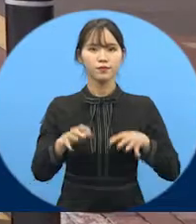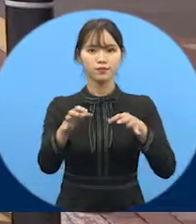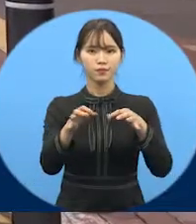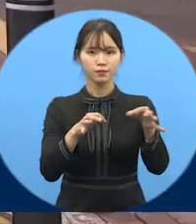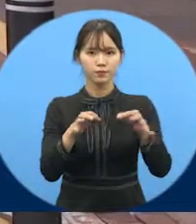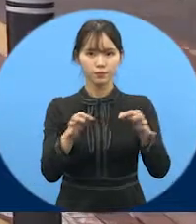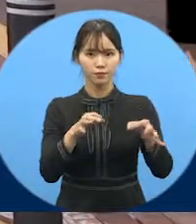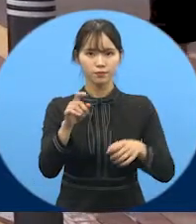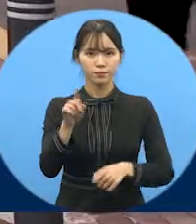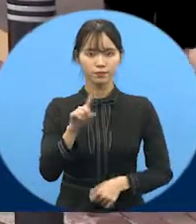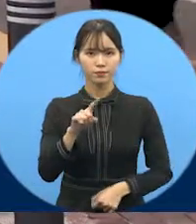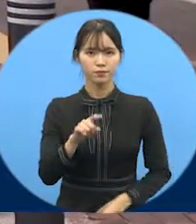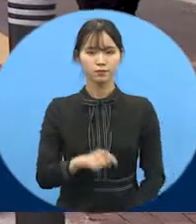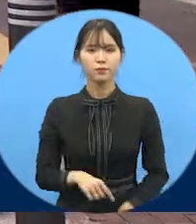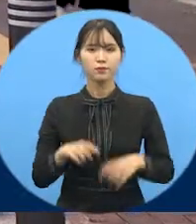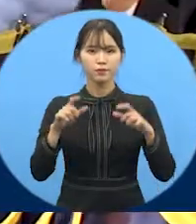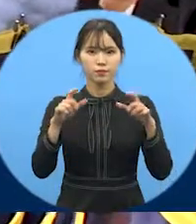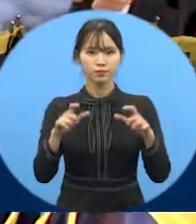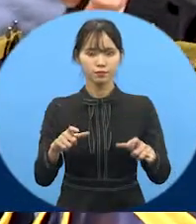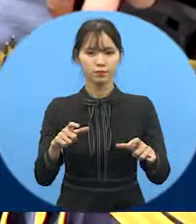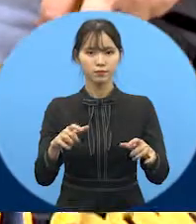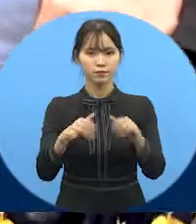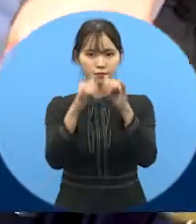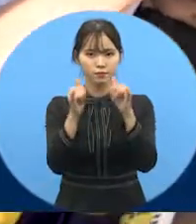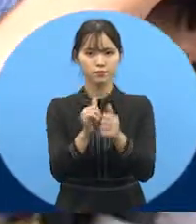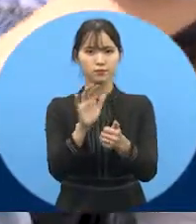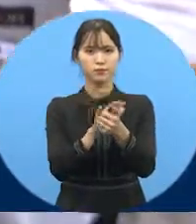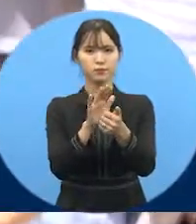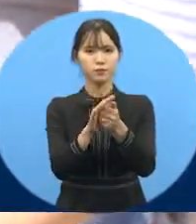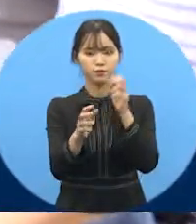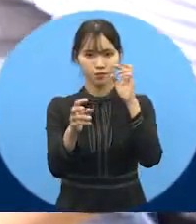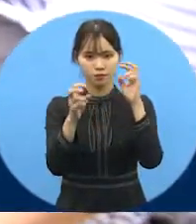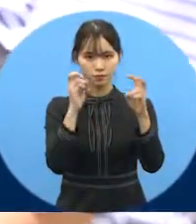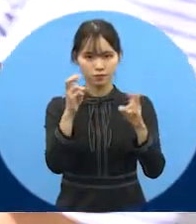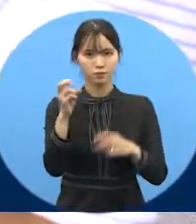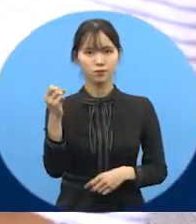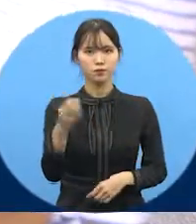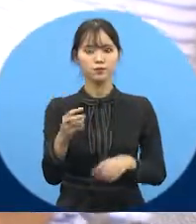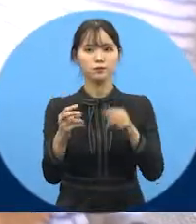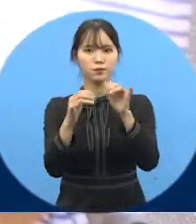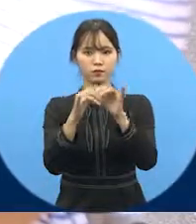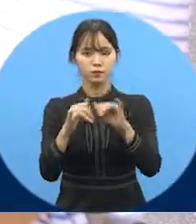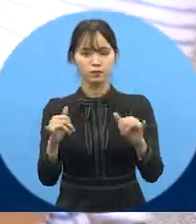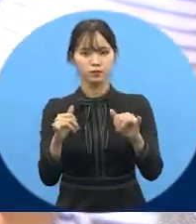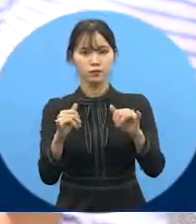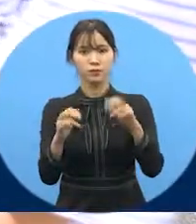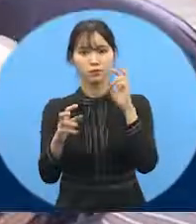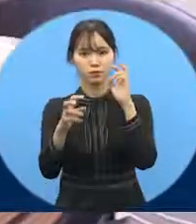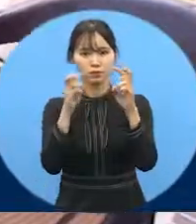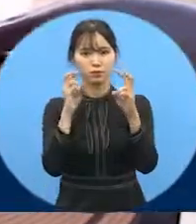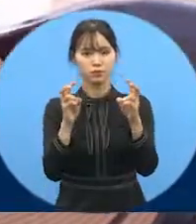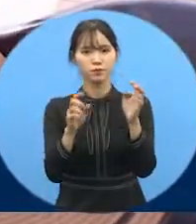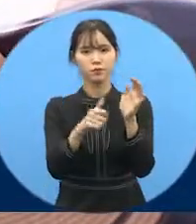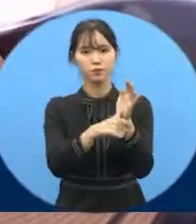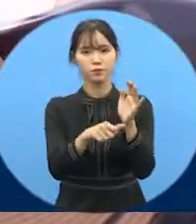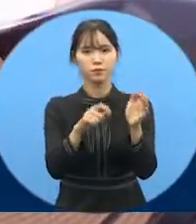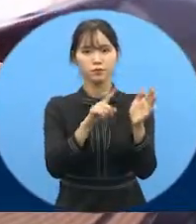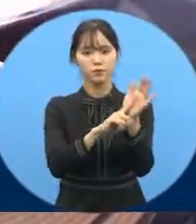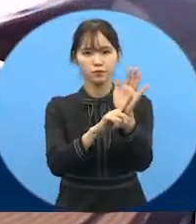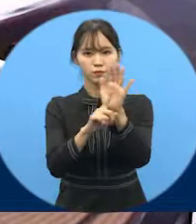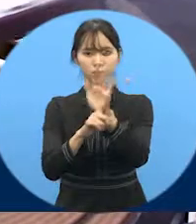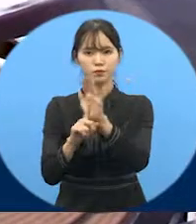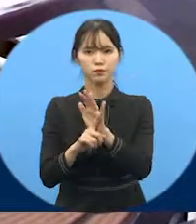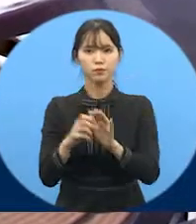동대문구 장터인 이따 마켓은 지역의 사회적경제 기억과 수상 공인의 판로 개척 제품 홍보를 도와 지역경제를